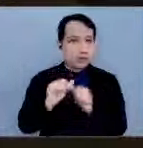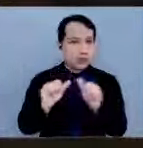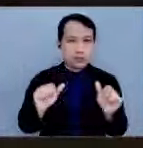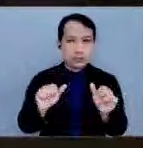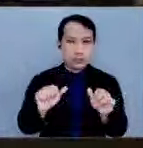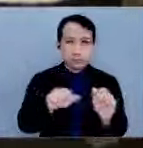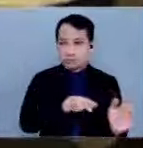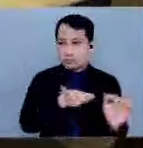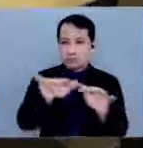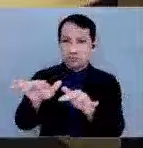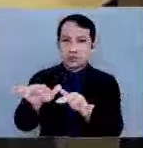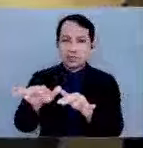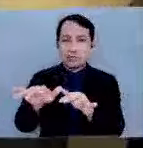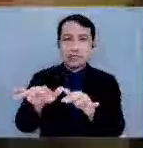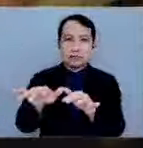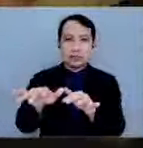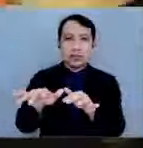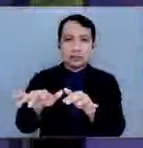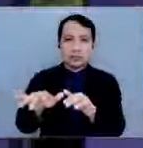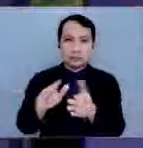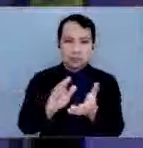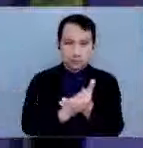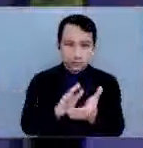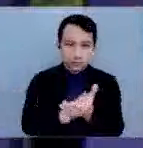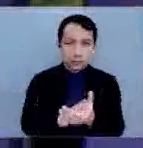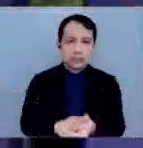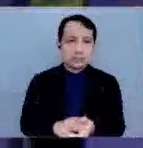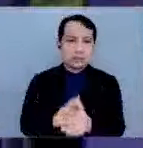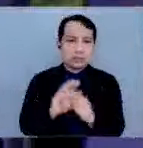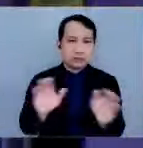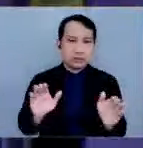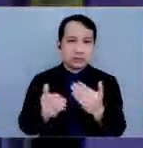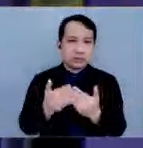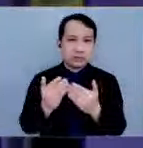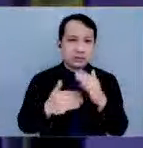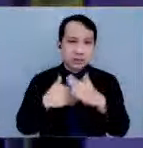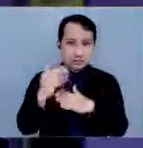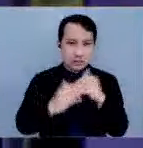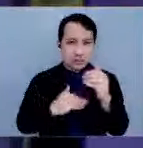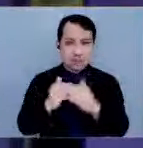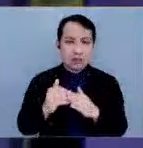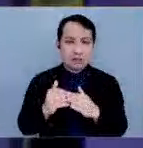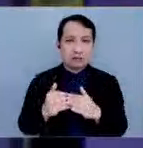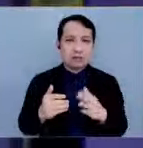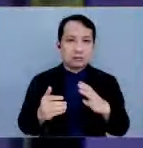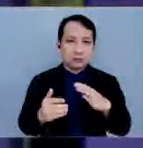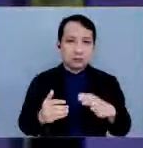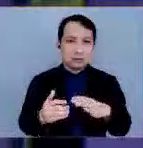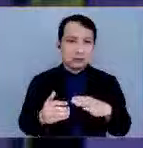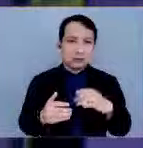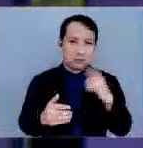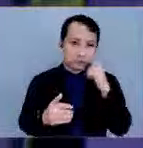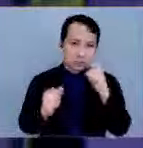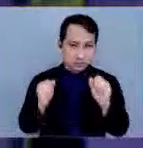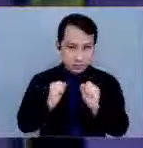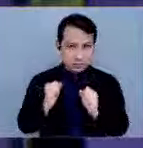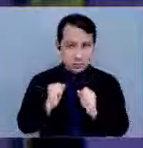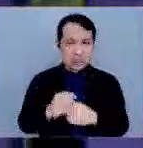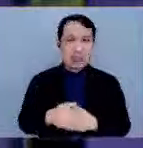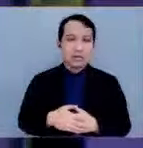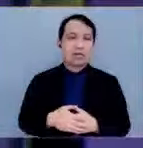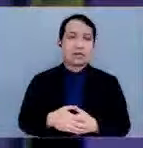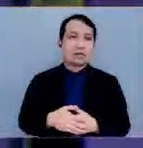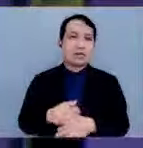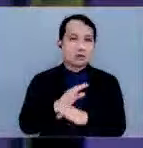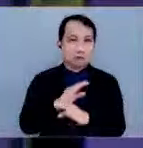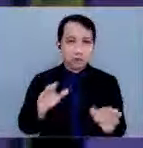ang lahat ng botante sa mga paaralan. Mas komportable, mas medyo malamig-lamig ng konti. Walang vote